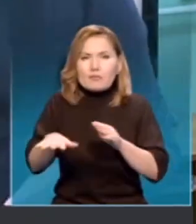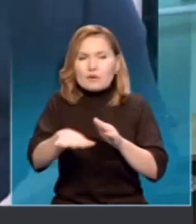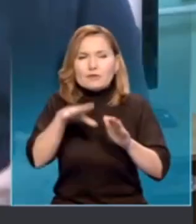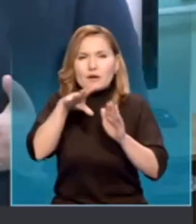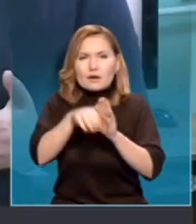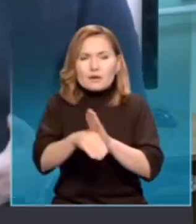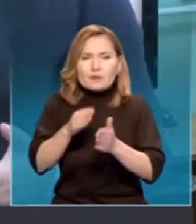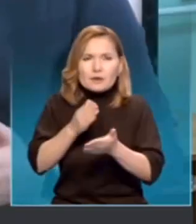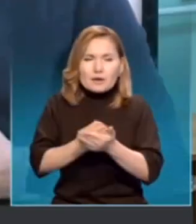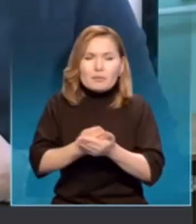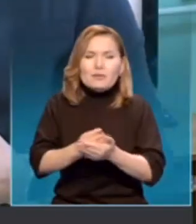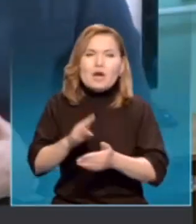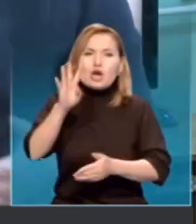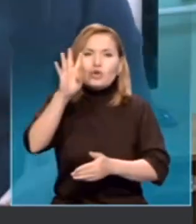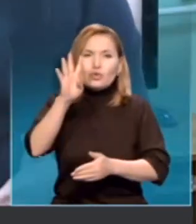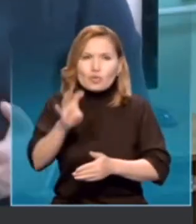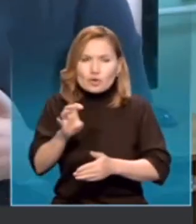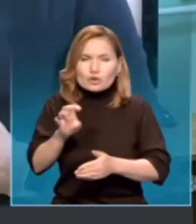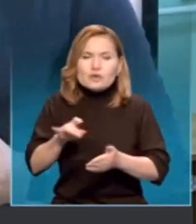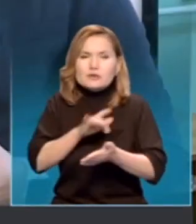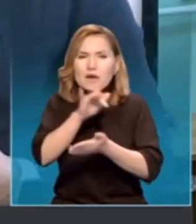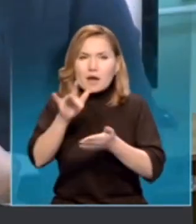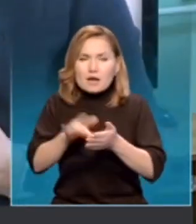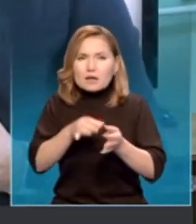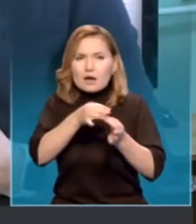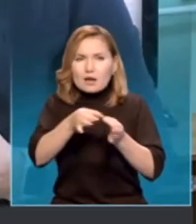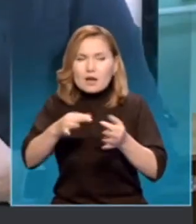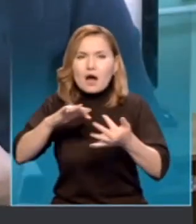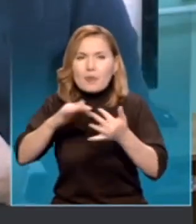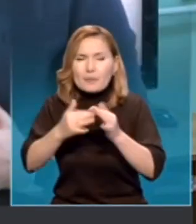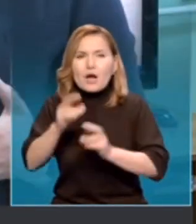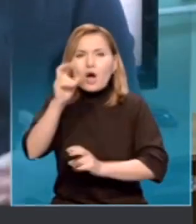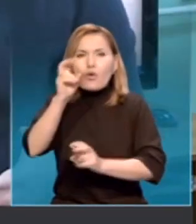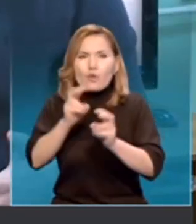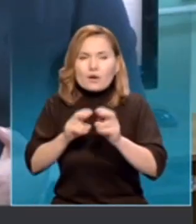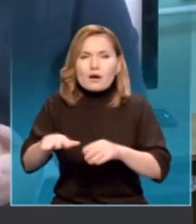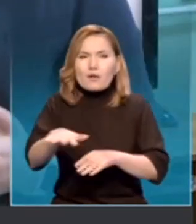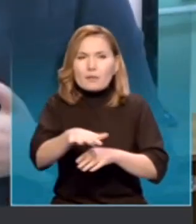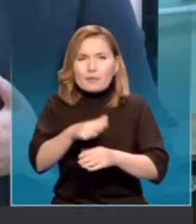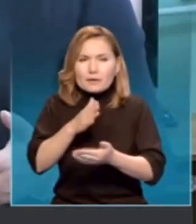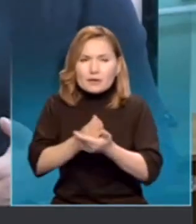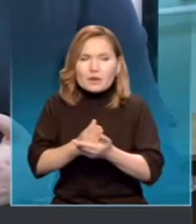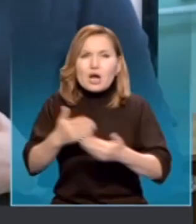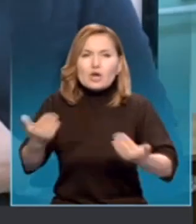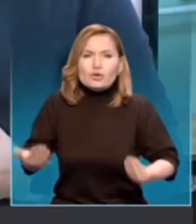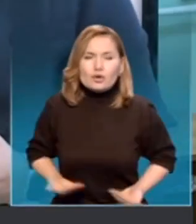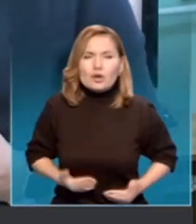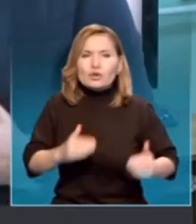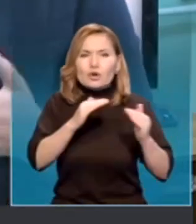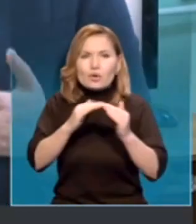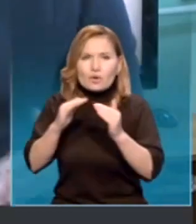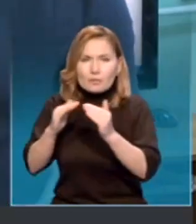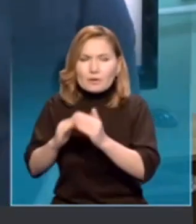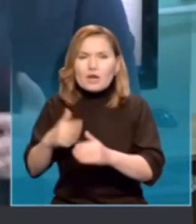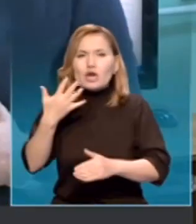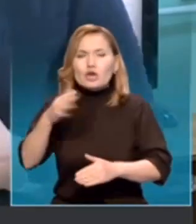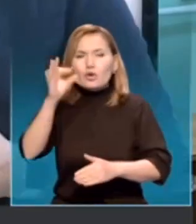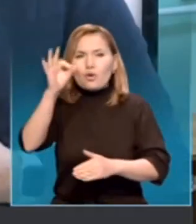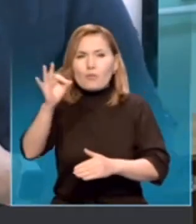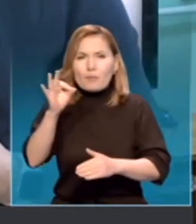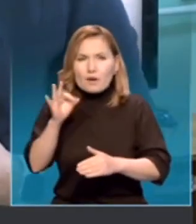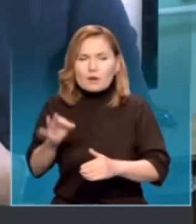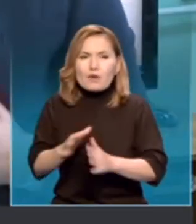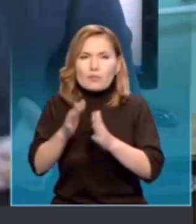Бұл жерлерде 400-ден астам қала мен елді мекен, өнеркәсіптік әлеует пен тұрғын үй қорының 50%-дан